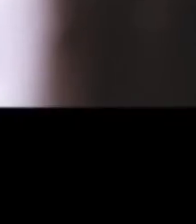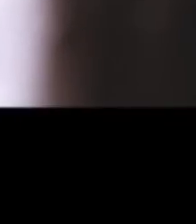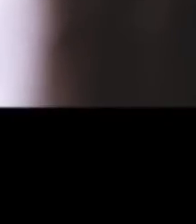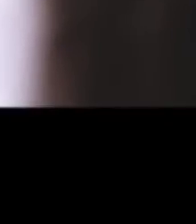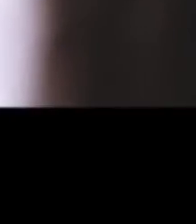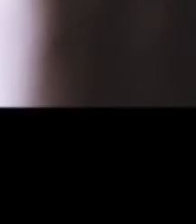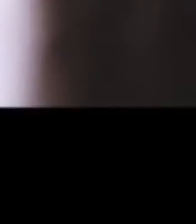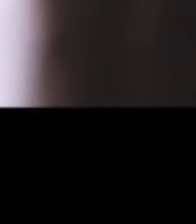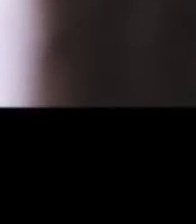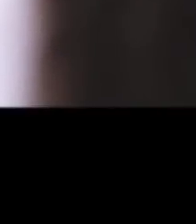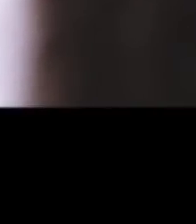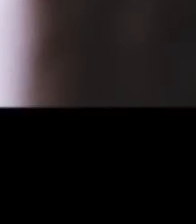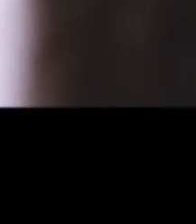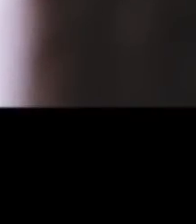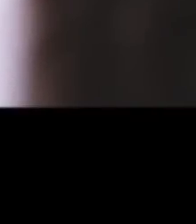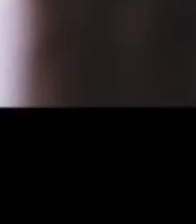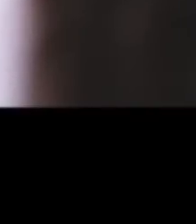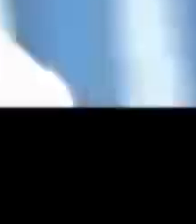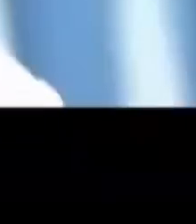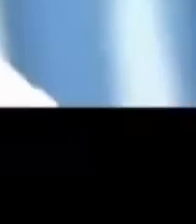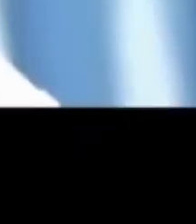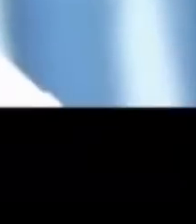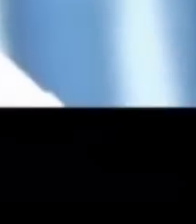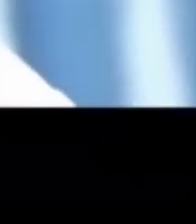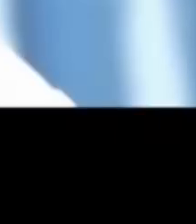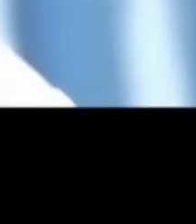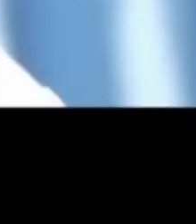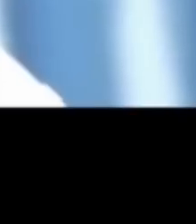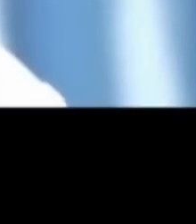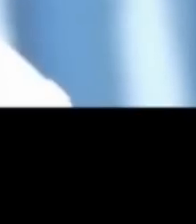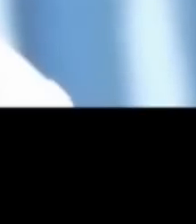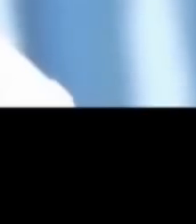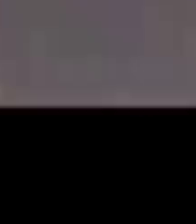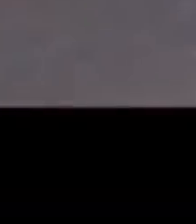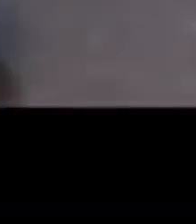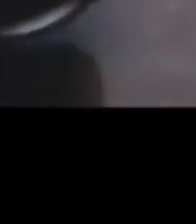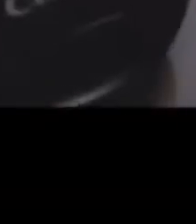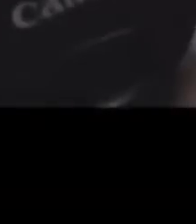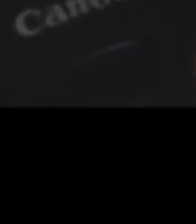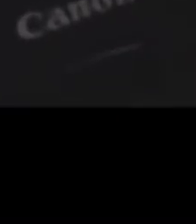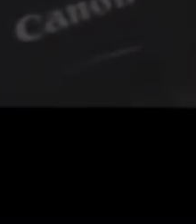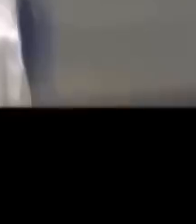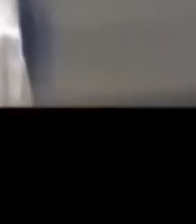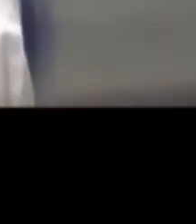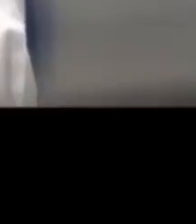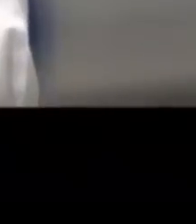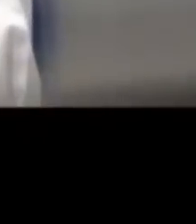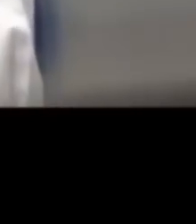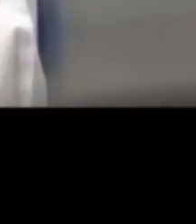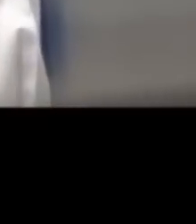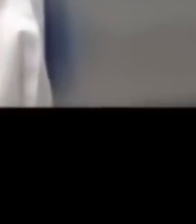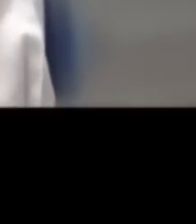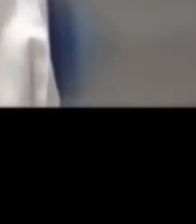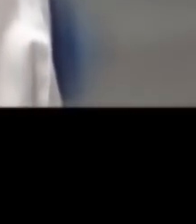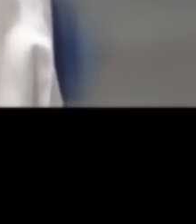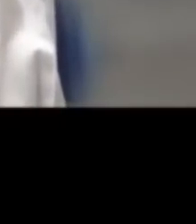เป็นเรื่องราวเลยเนี่ย ค่ะอาจารย์และเรื่องของมันก็เป็นแบบนี้ค่ะ เอาเถอะครูเชื่อว่าสิ่งที่เราจะท